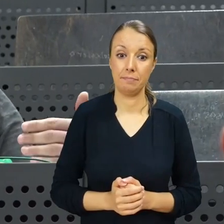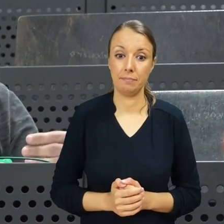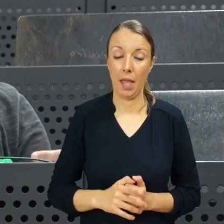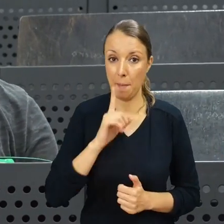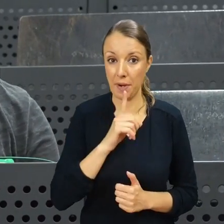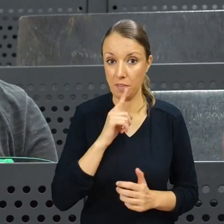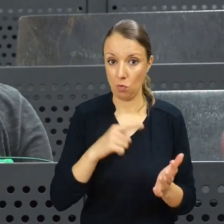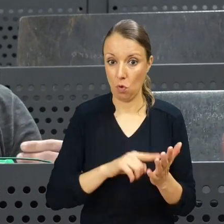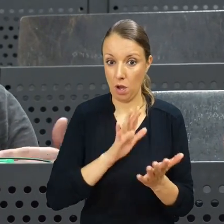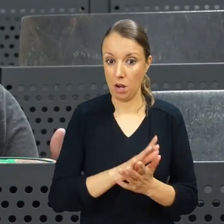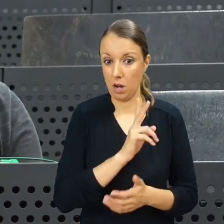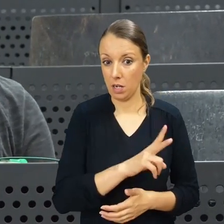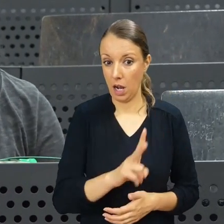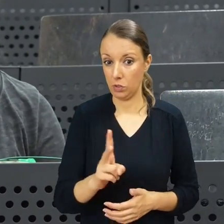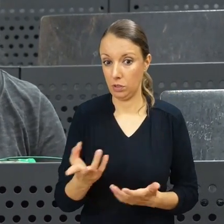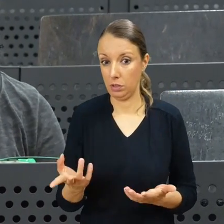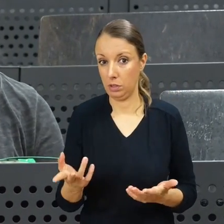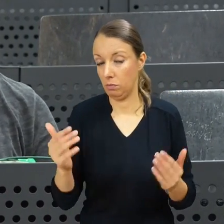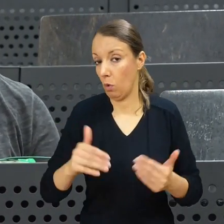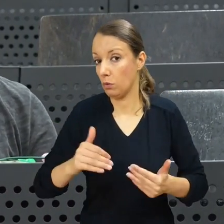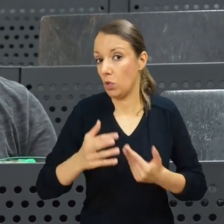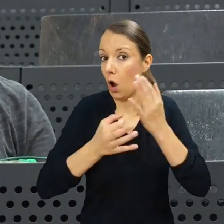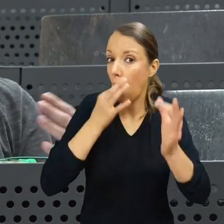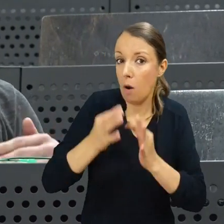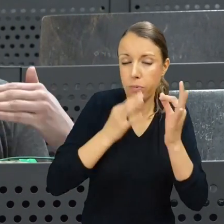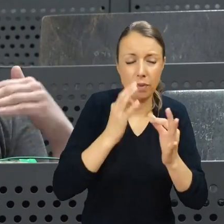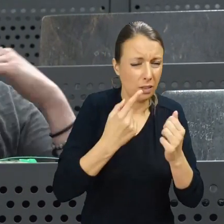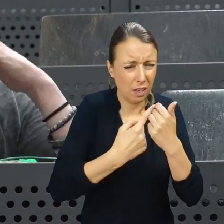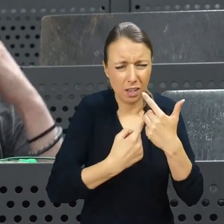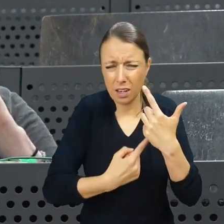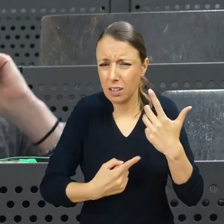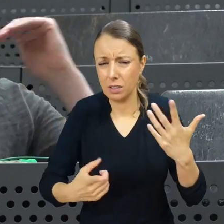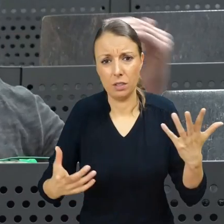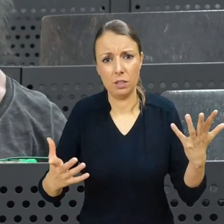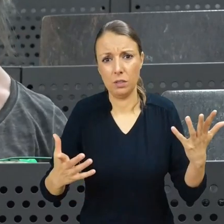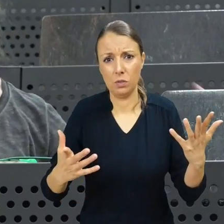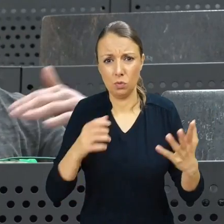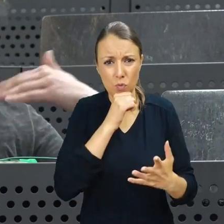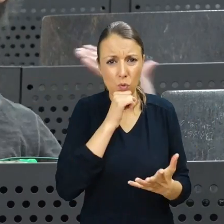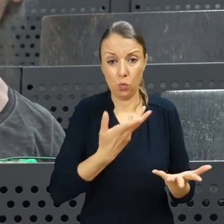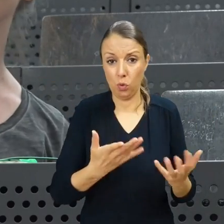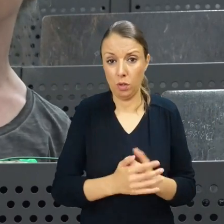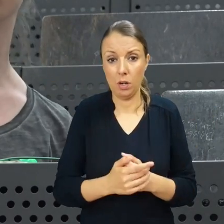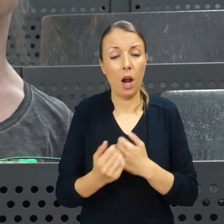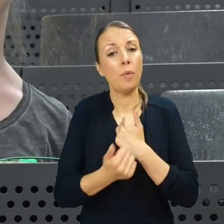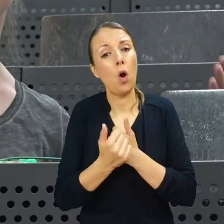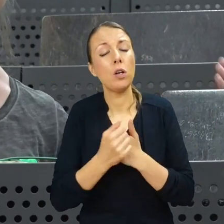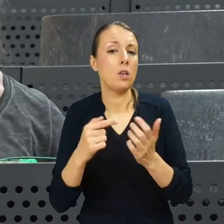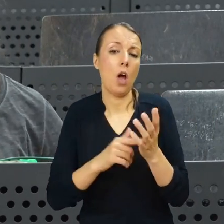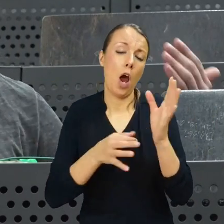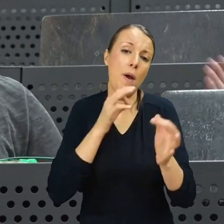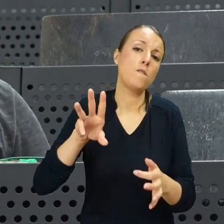mogłaby, no, dziesiątek tego typu. I teraz nie chodzi mi o to, że ja teraz będę mówiła, jakie to w USA